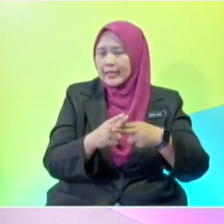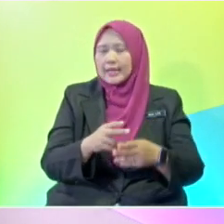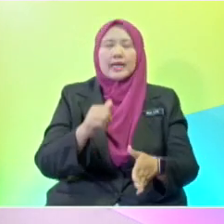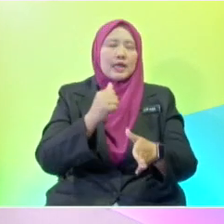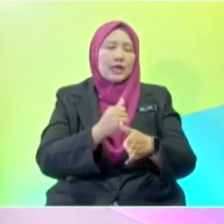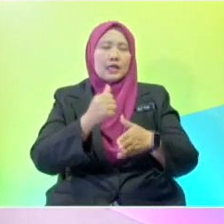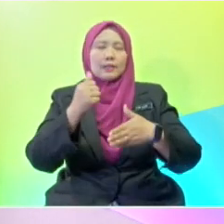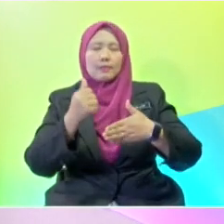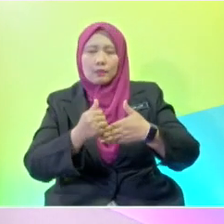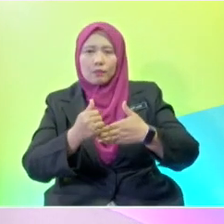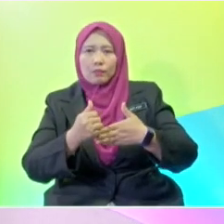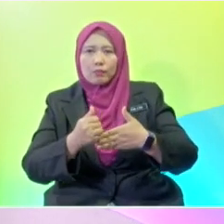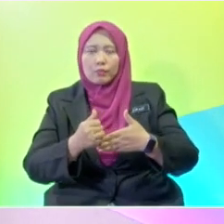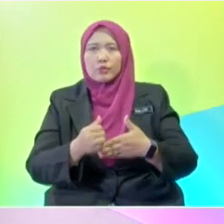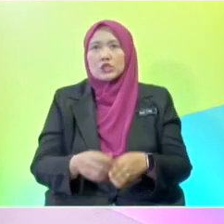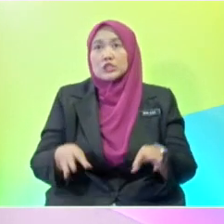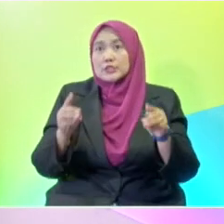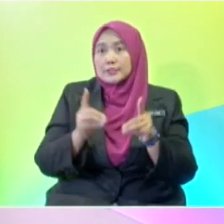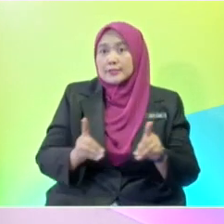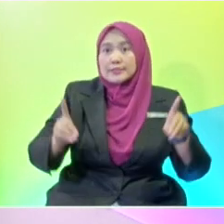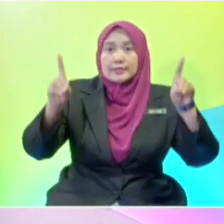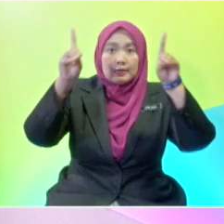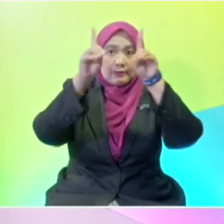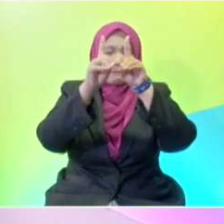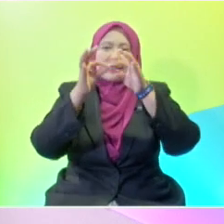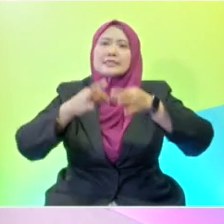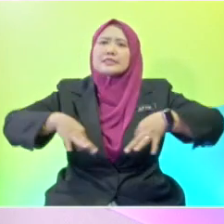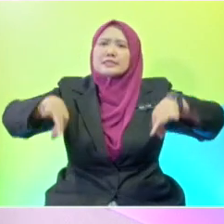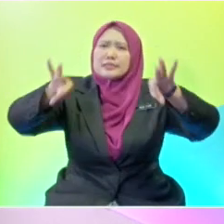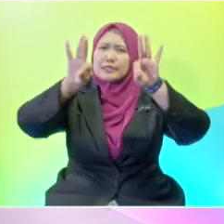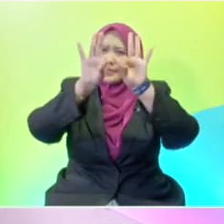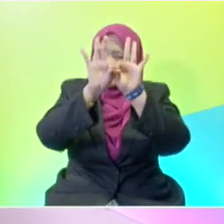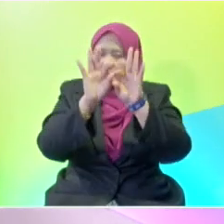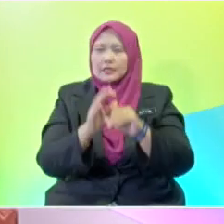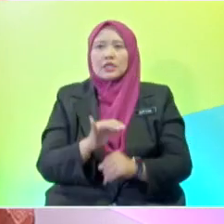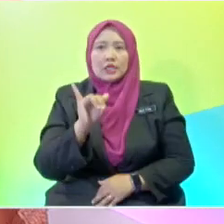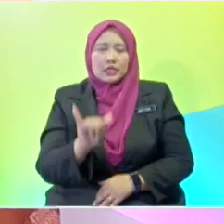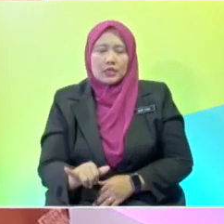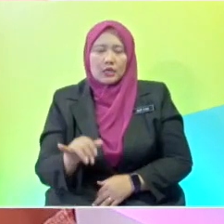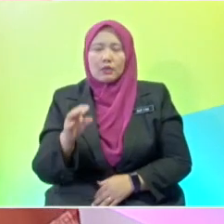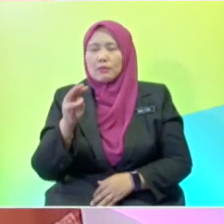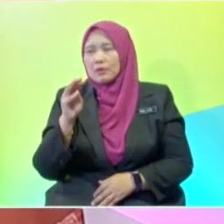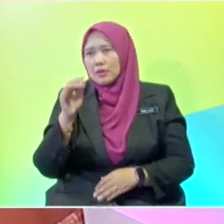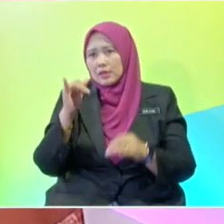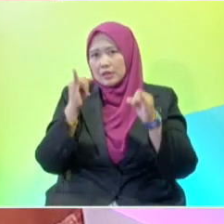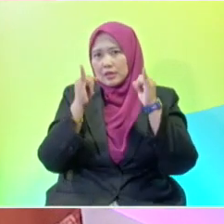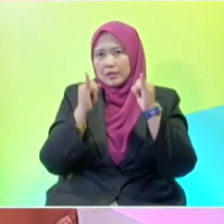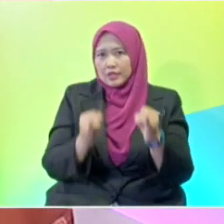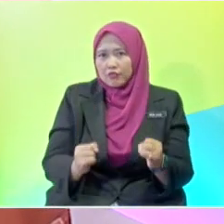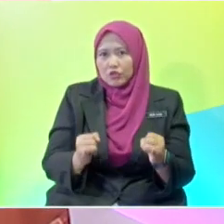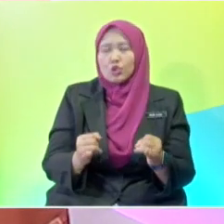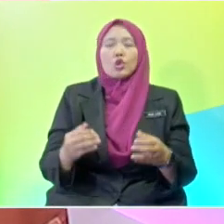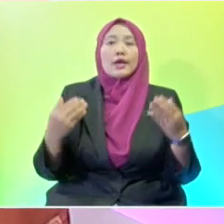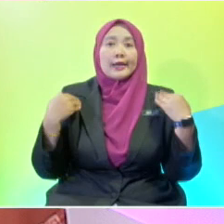cerita-cerita tersebut memaparkan tentang individu ataupun warga emas yang mengalami demensial ya Oke jadi ini antara